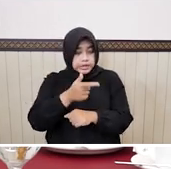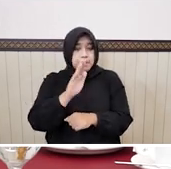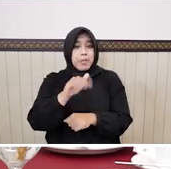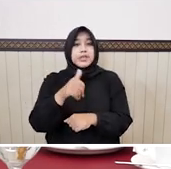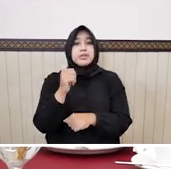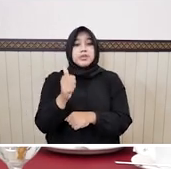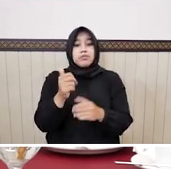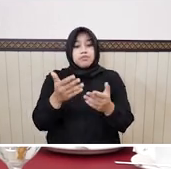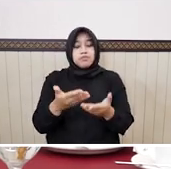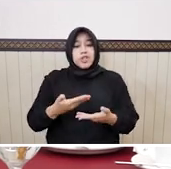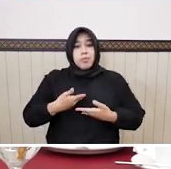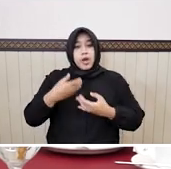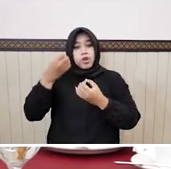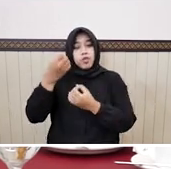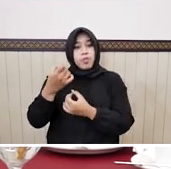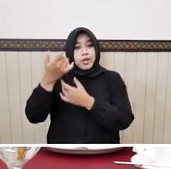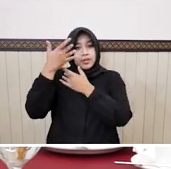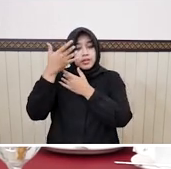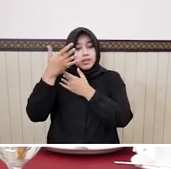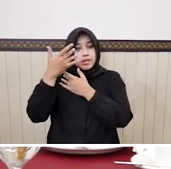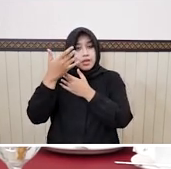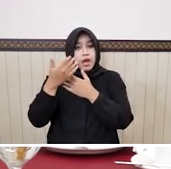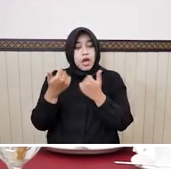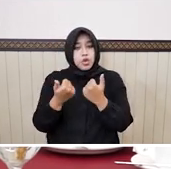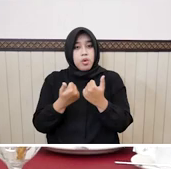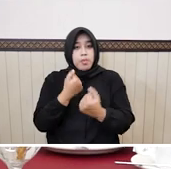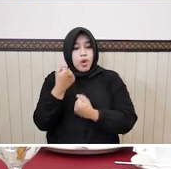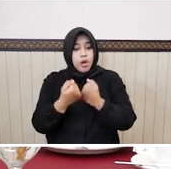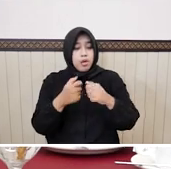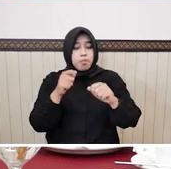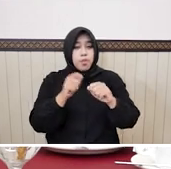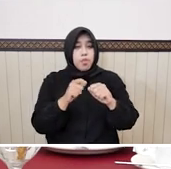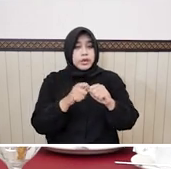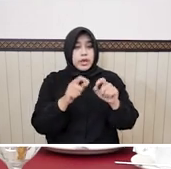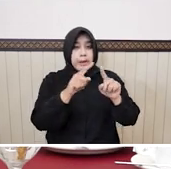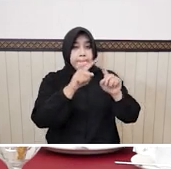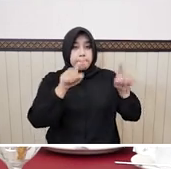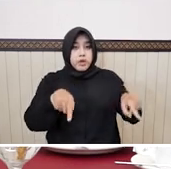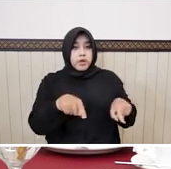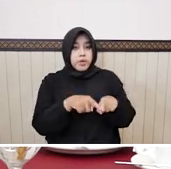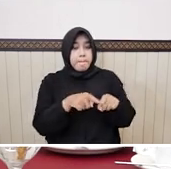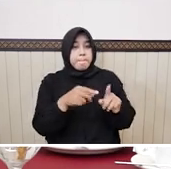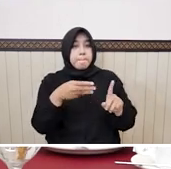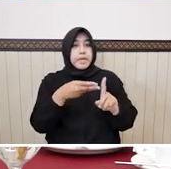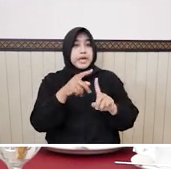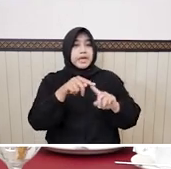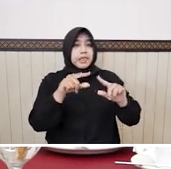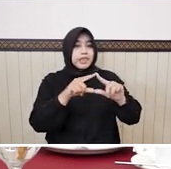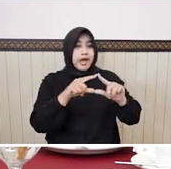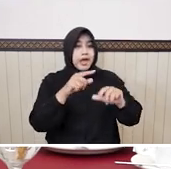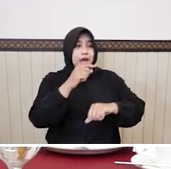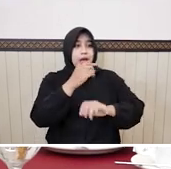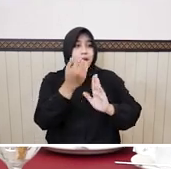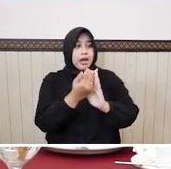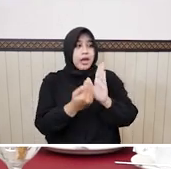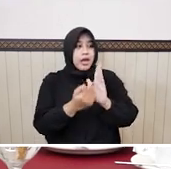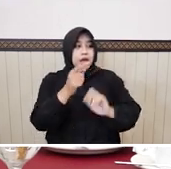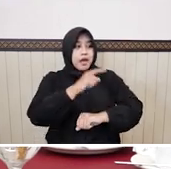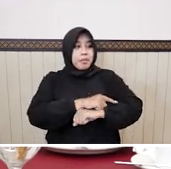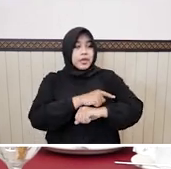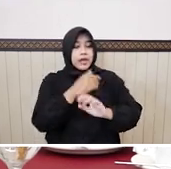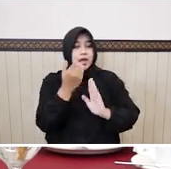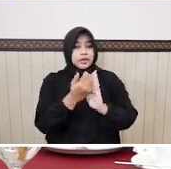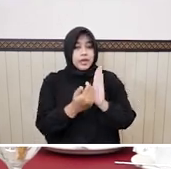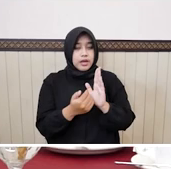mendapatkan ataupun melakukan berita acara pemeriksaan tetapi jika memang itu sudah krusial jika